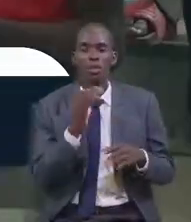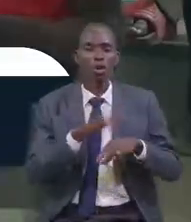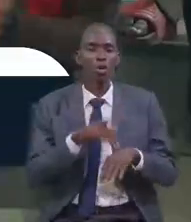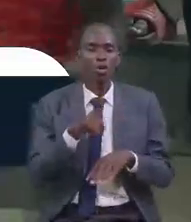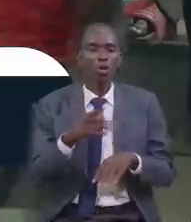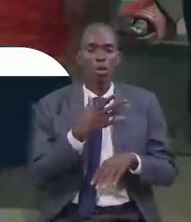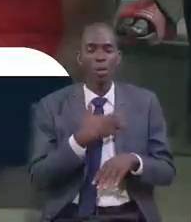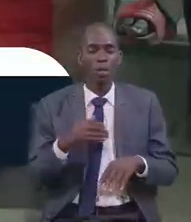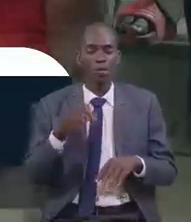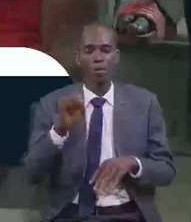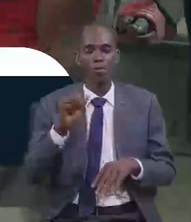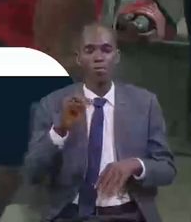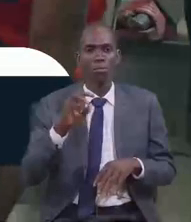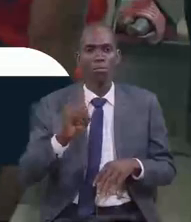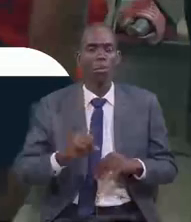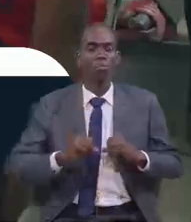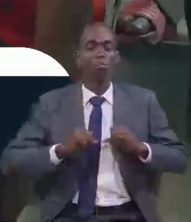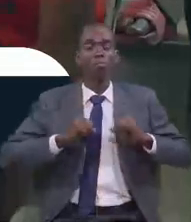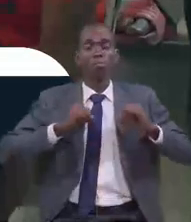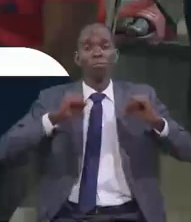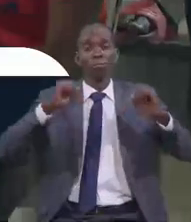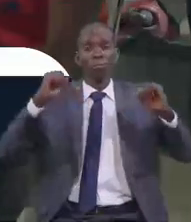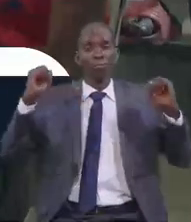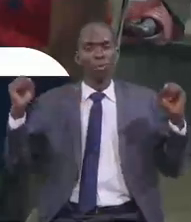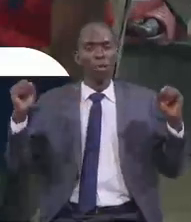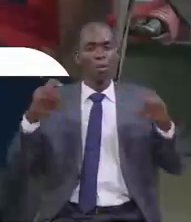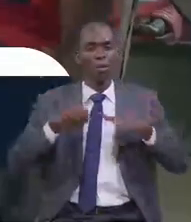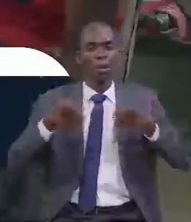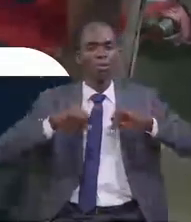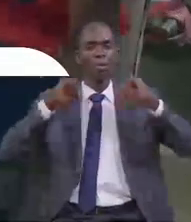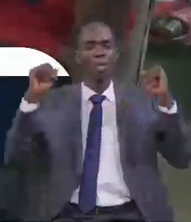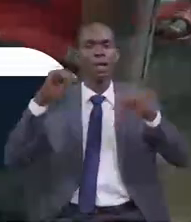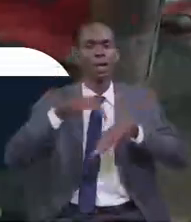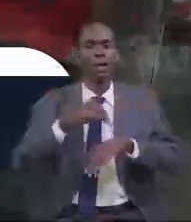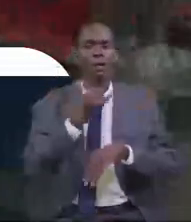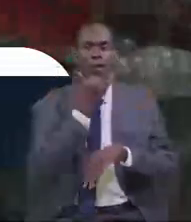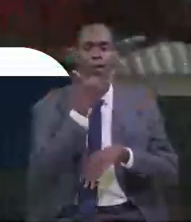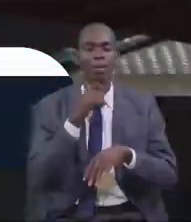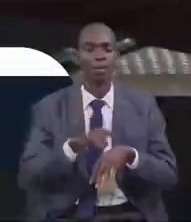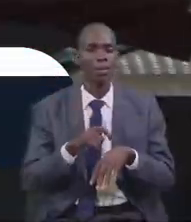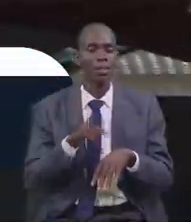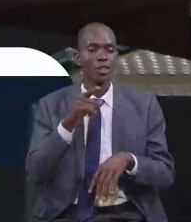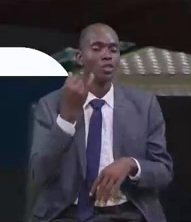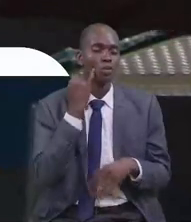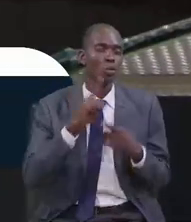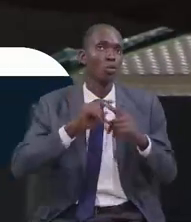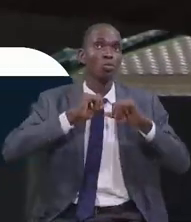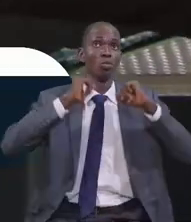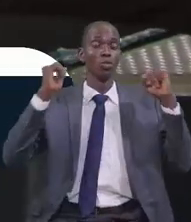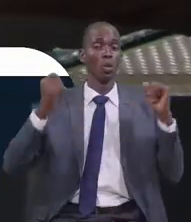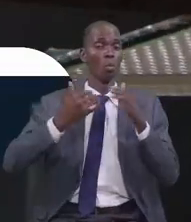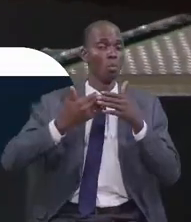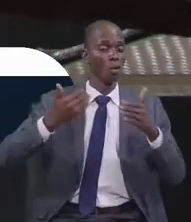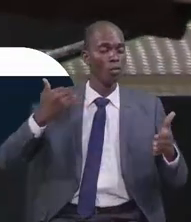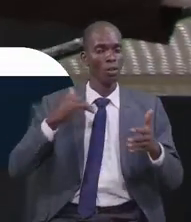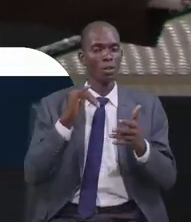il se réveilla de son sommeil. Il se réveilla au mauvais moment. Il devait se réveiller avant ce temps-ci.